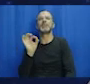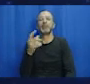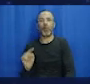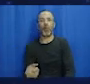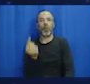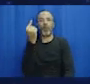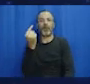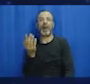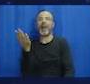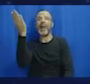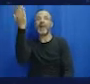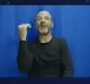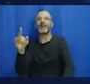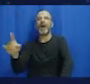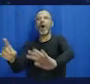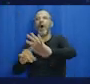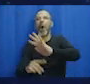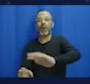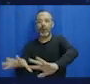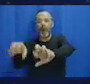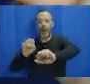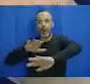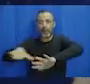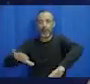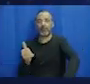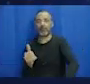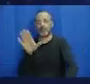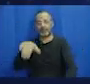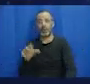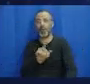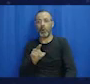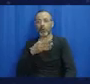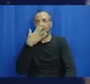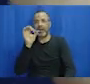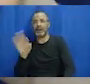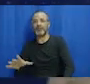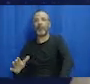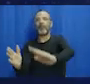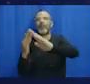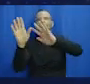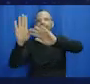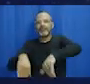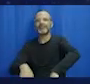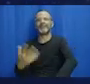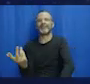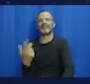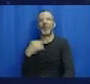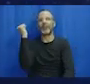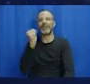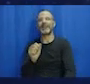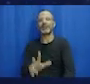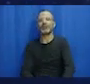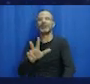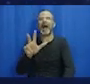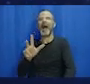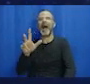حدث. يعني قبل قانون القومية ما صادرولناش أراضي، يعني قبل قانون القومية ما هجروش أهلنا، قبل قانون القومية ما لم يقتل 13